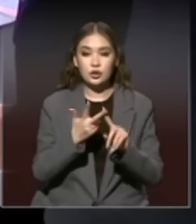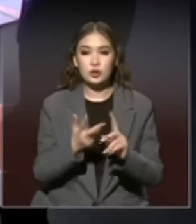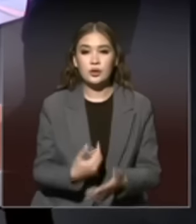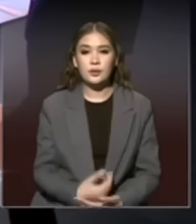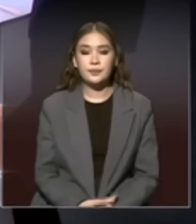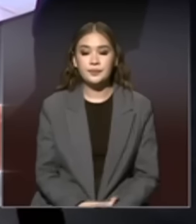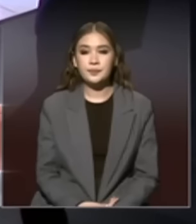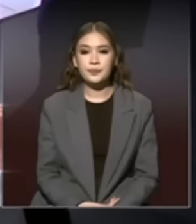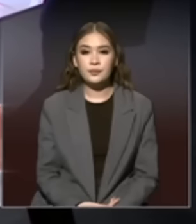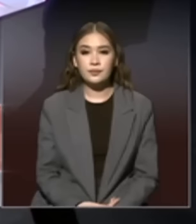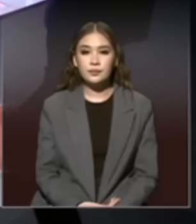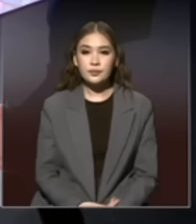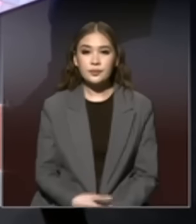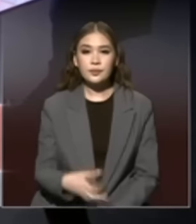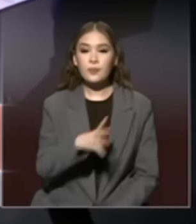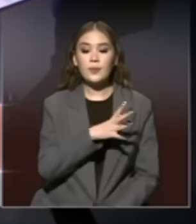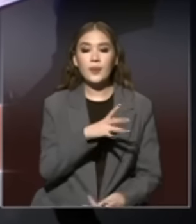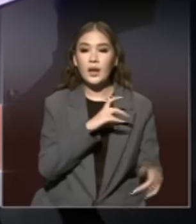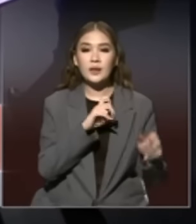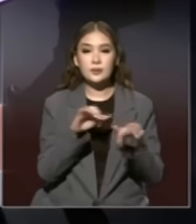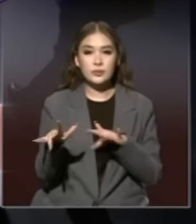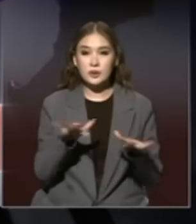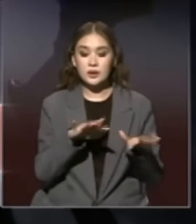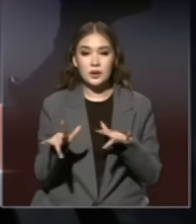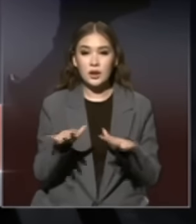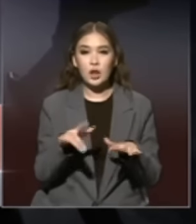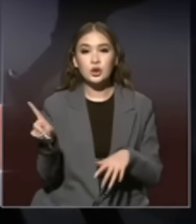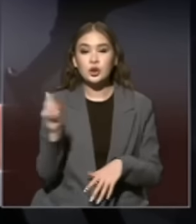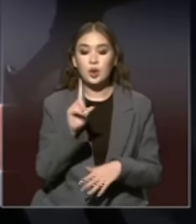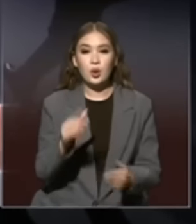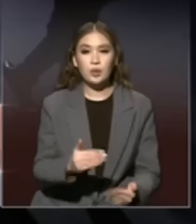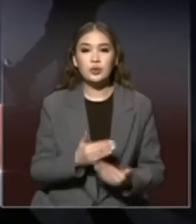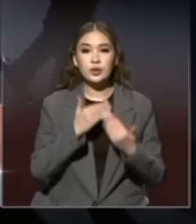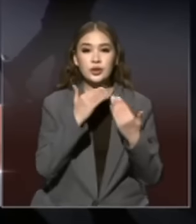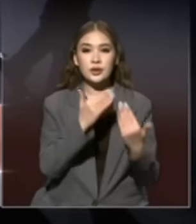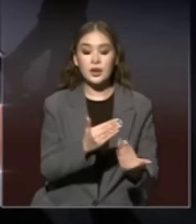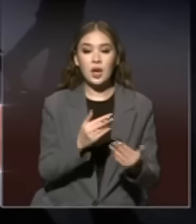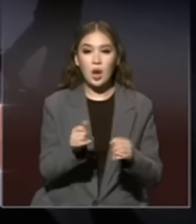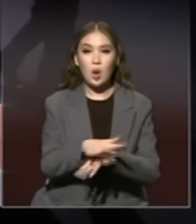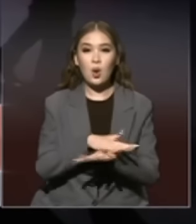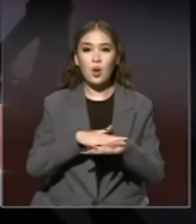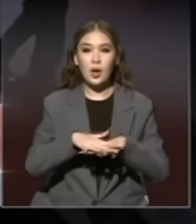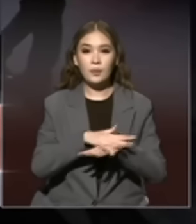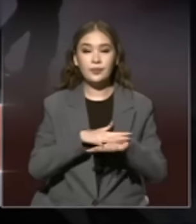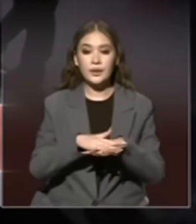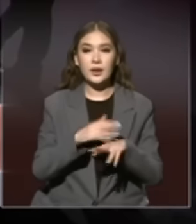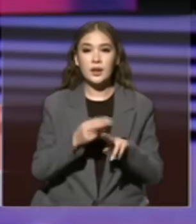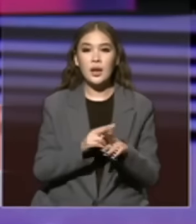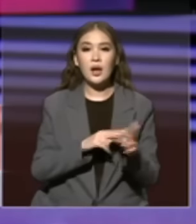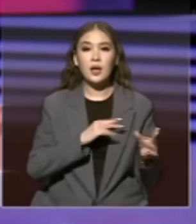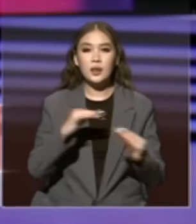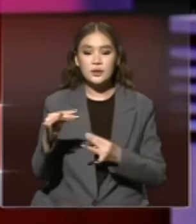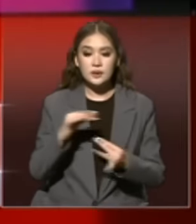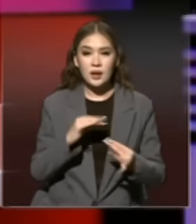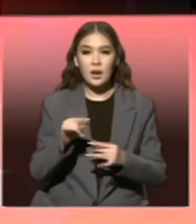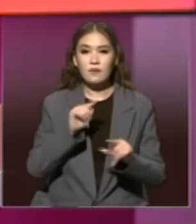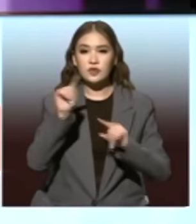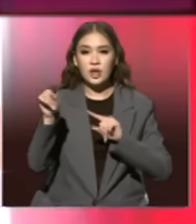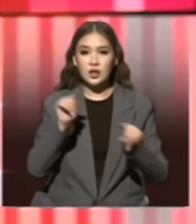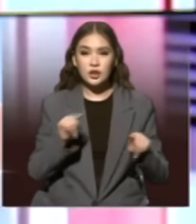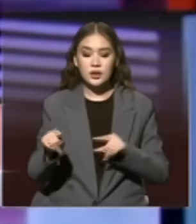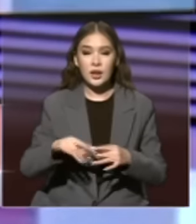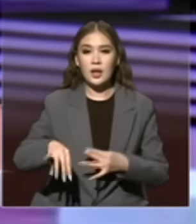Үшіншіден кез келген істе ол жердегі қоғамдық пікір жан жақтан